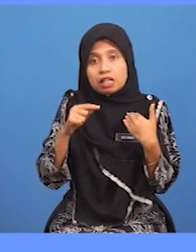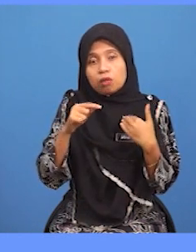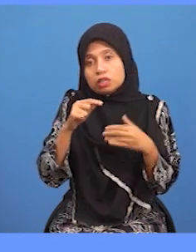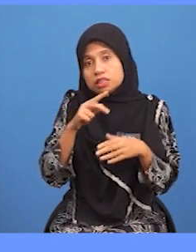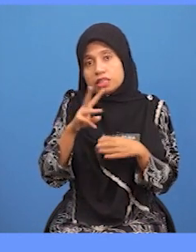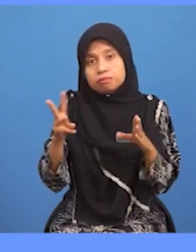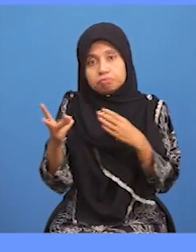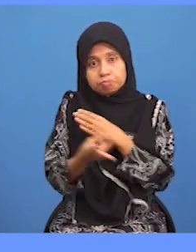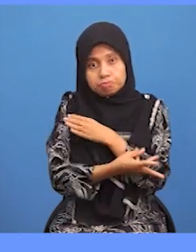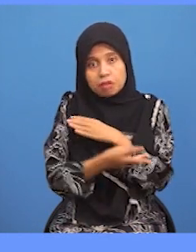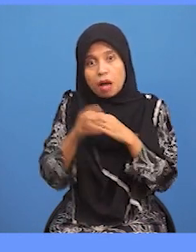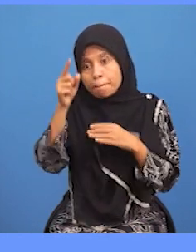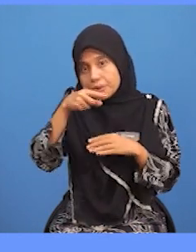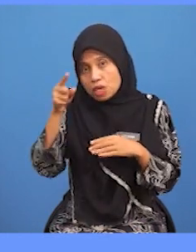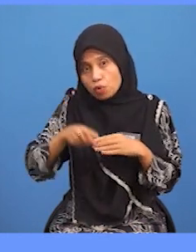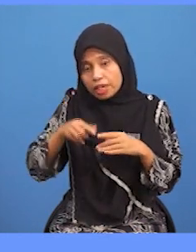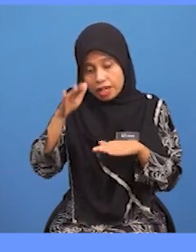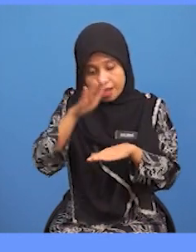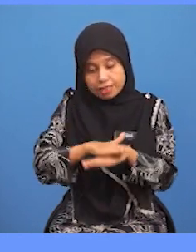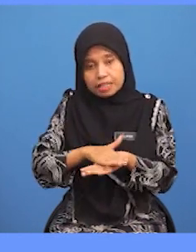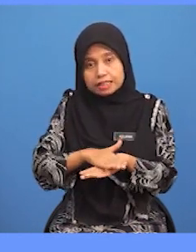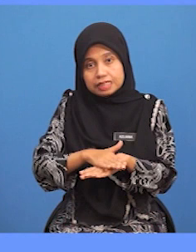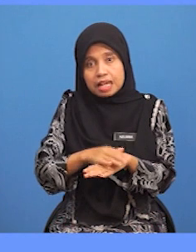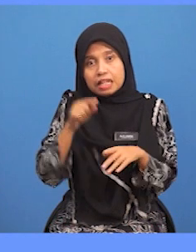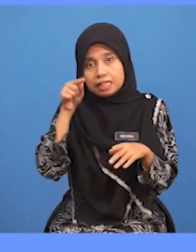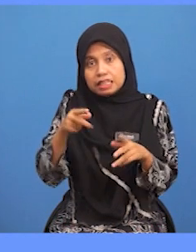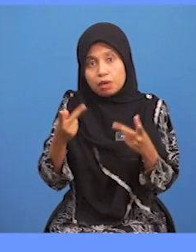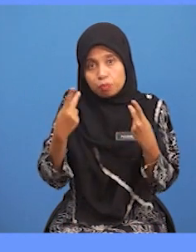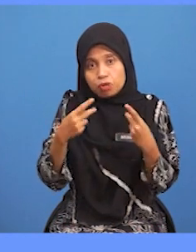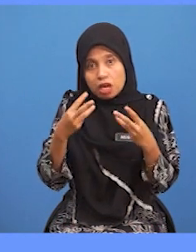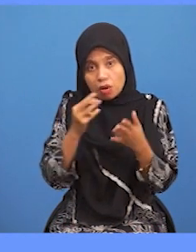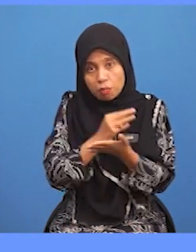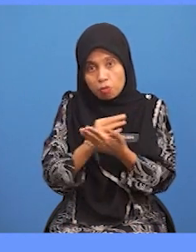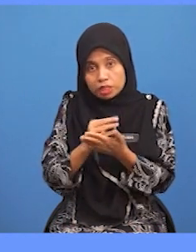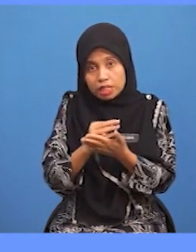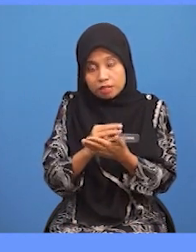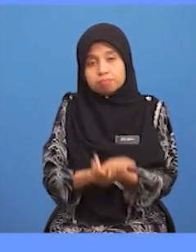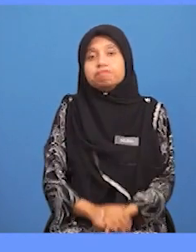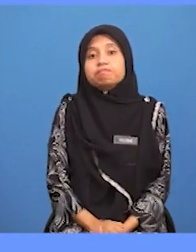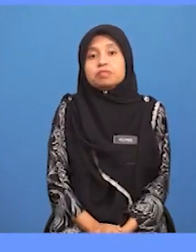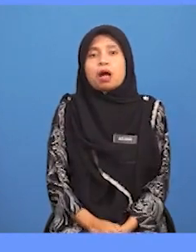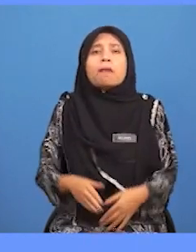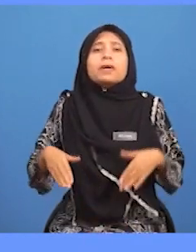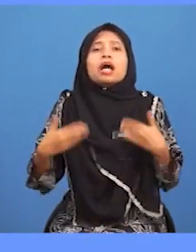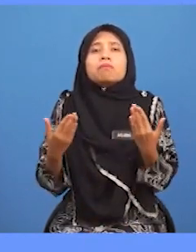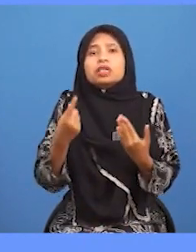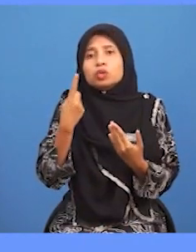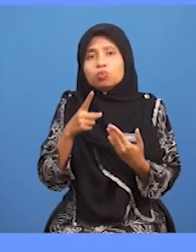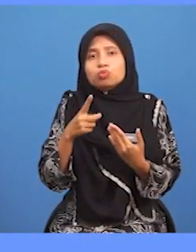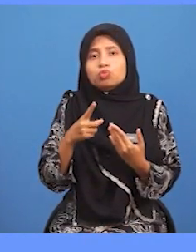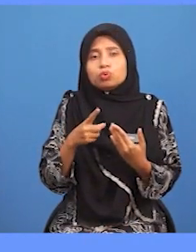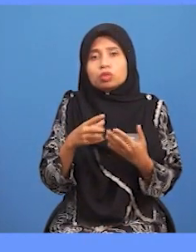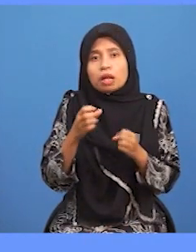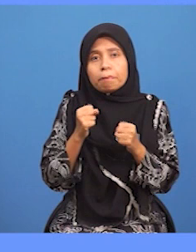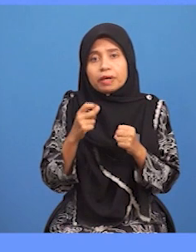rugi. Manakala kawasan berlorek di bahagian atas titik pulang modal adalah kawasan untung. Bagaimana untuk